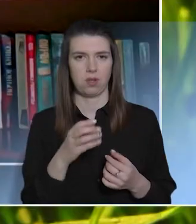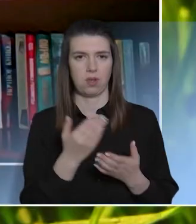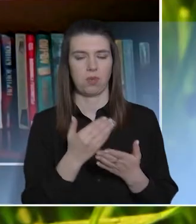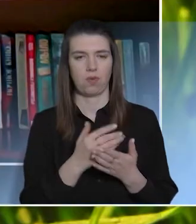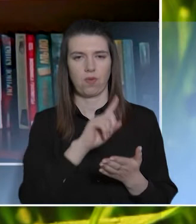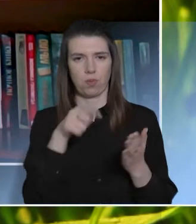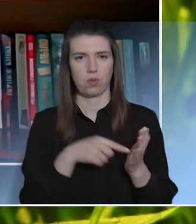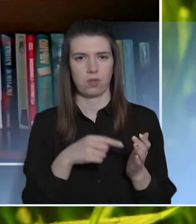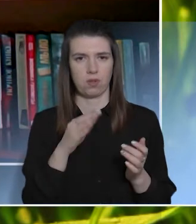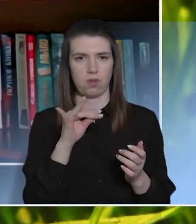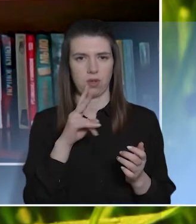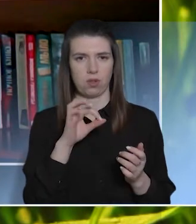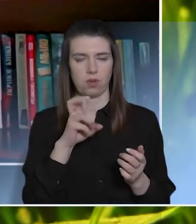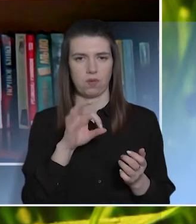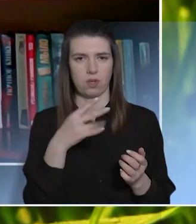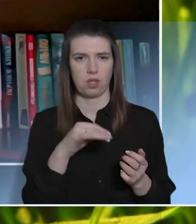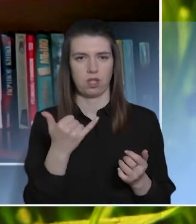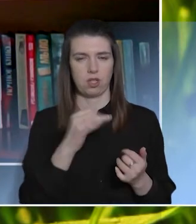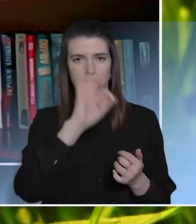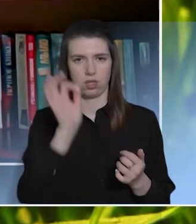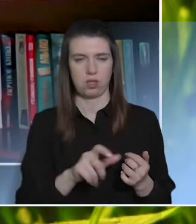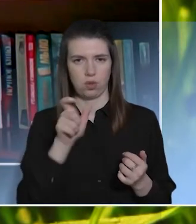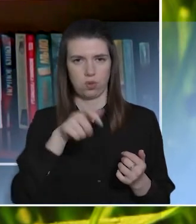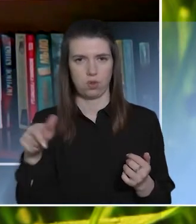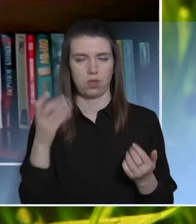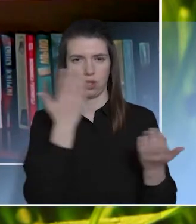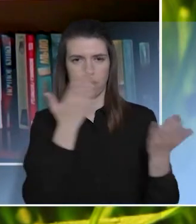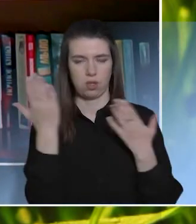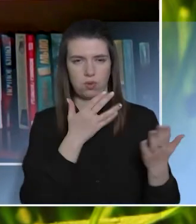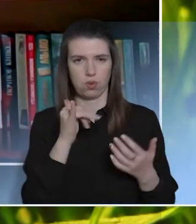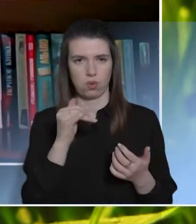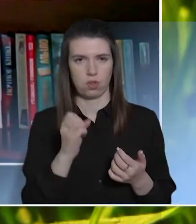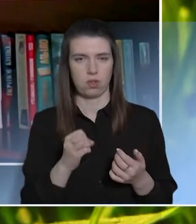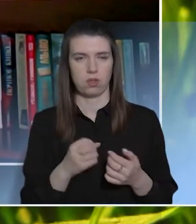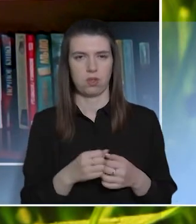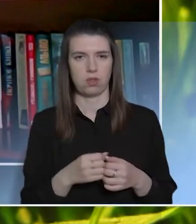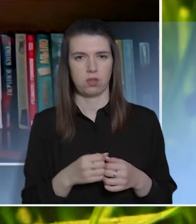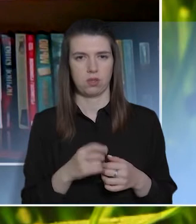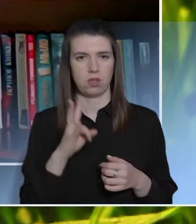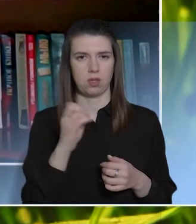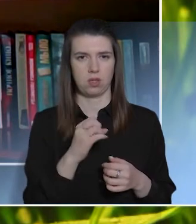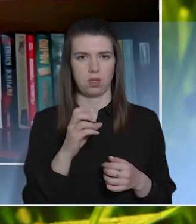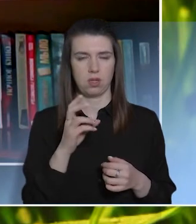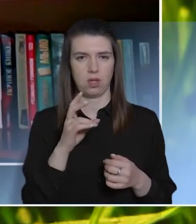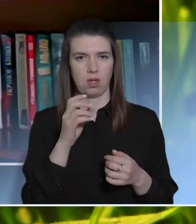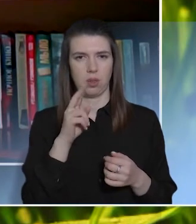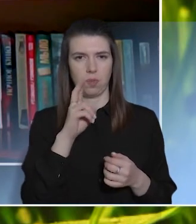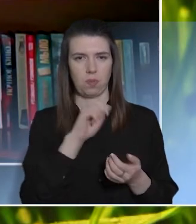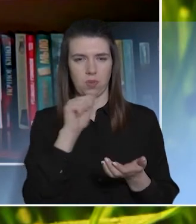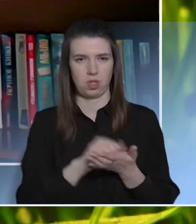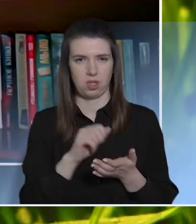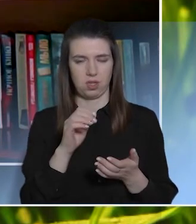такой философский, может быть, вопрос. Сейчас довольно часто люди читают уже, ну, скажем так, не